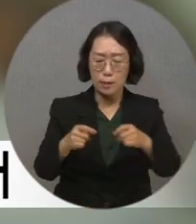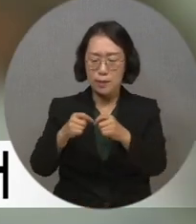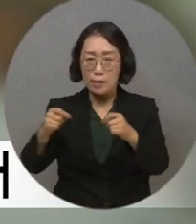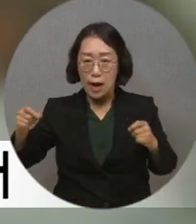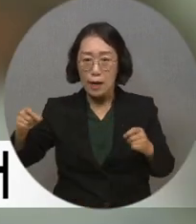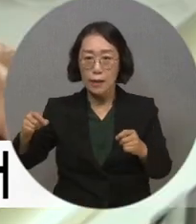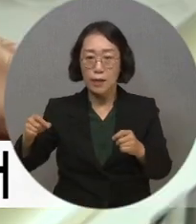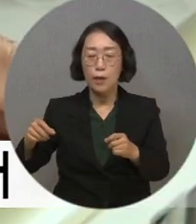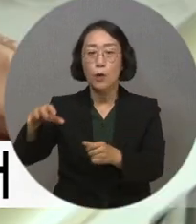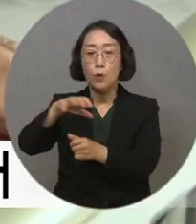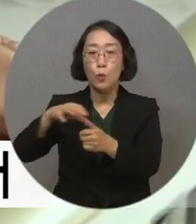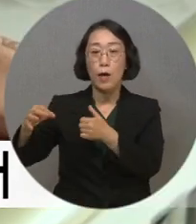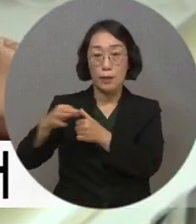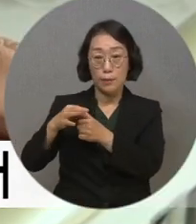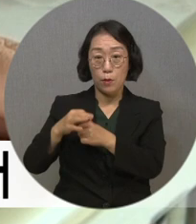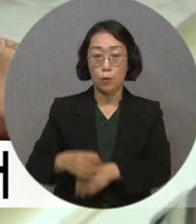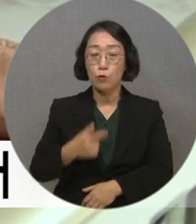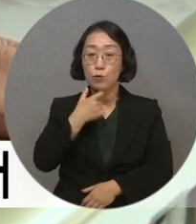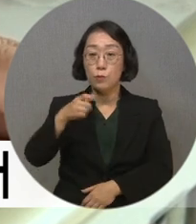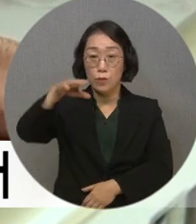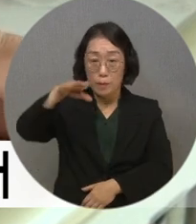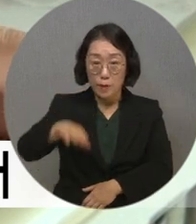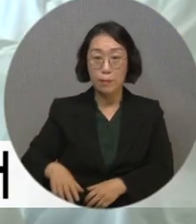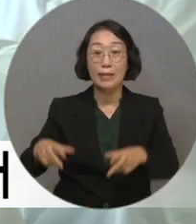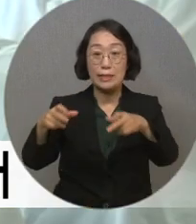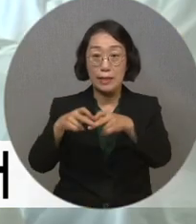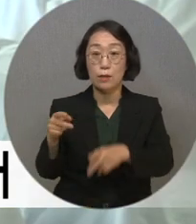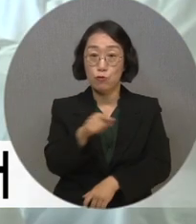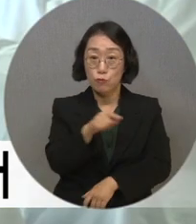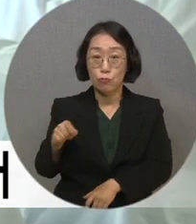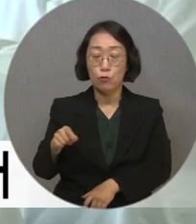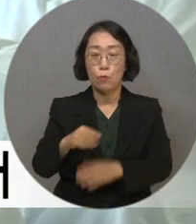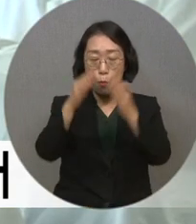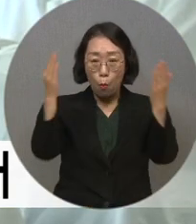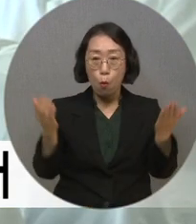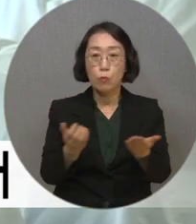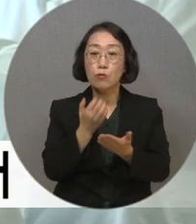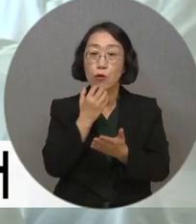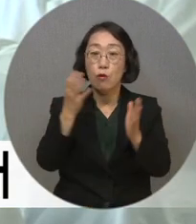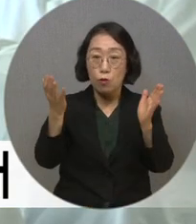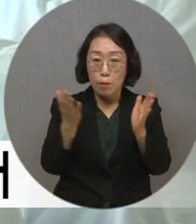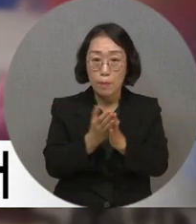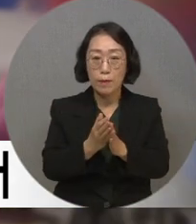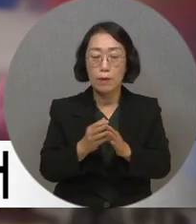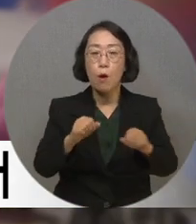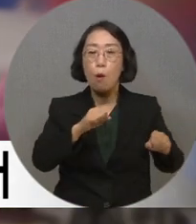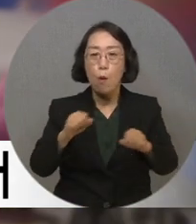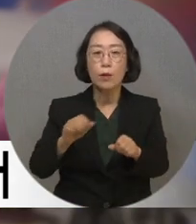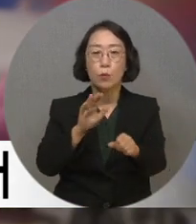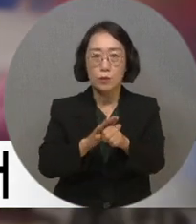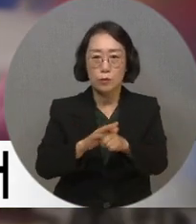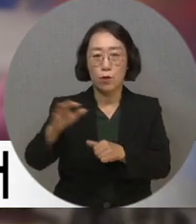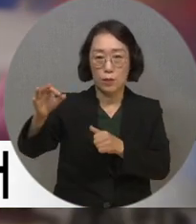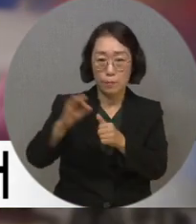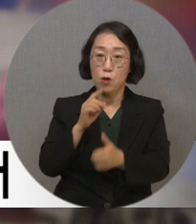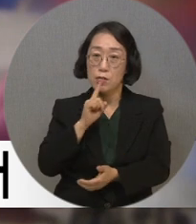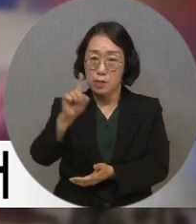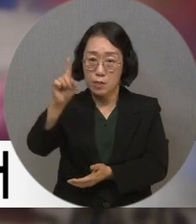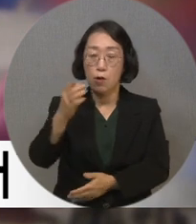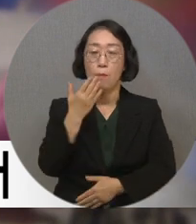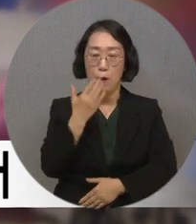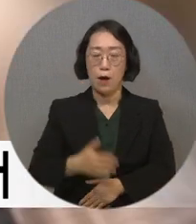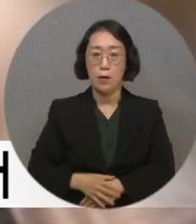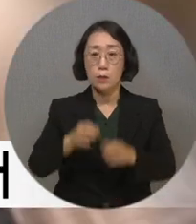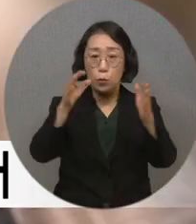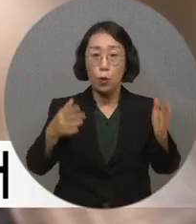급여를 수급받는 만 65세미만 장애인도 서울형 장애인 활동지원 급여를 신청할 수 있게 됐습니다